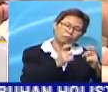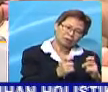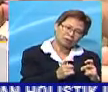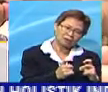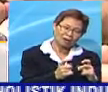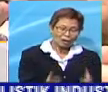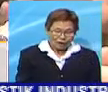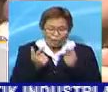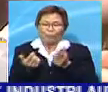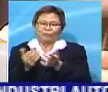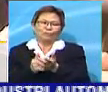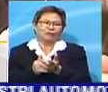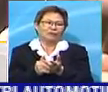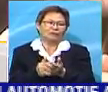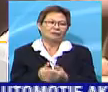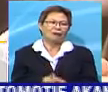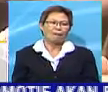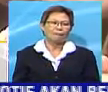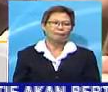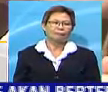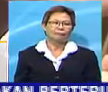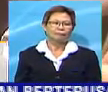untuk mengingatkan kita bahawa pada satu waktu dahulu